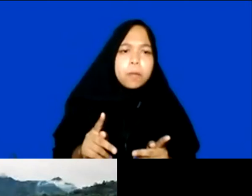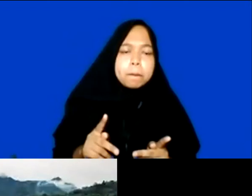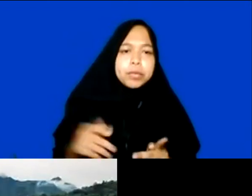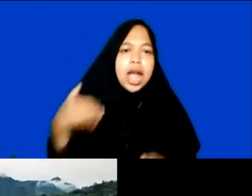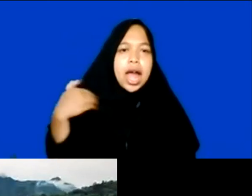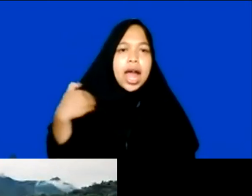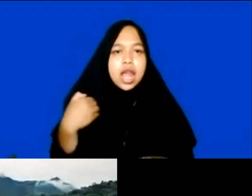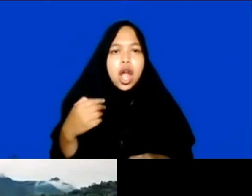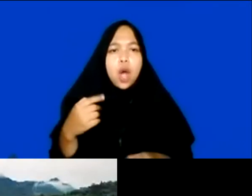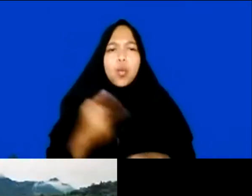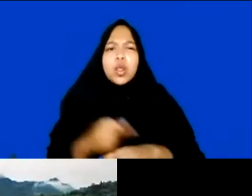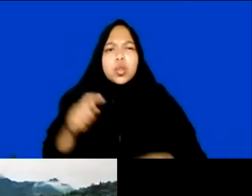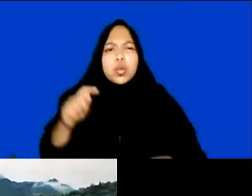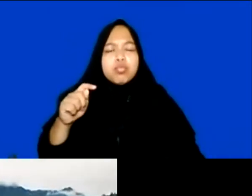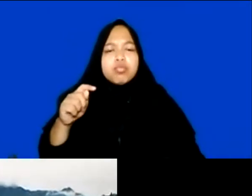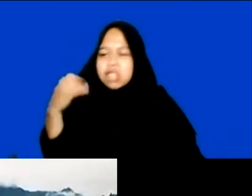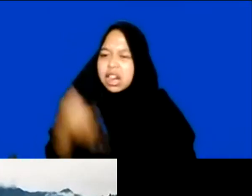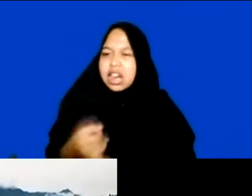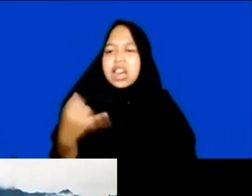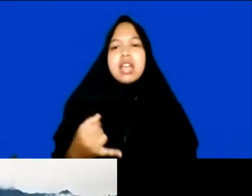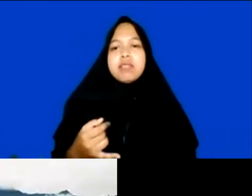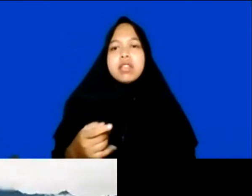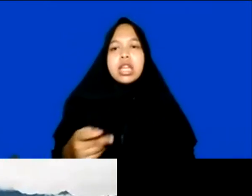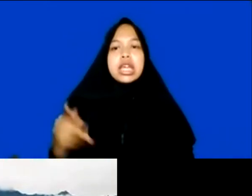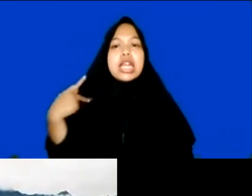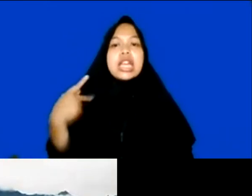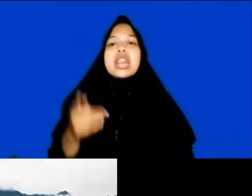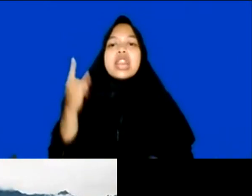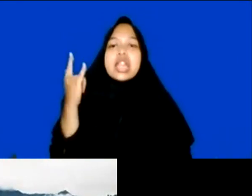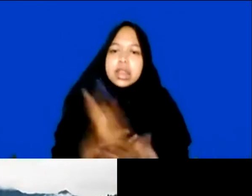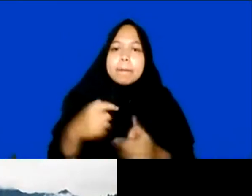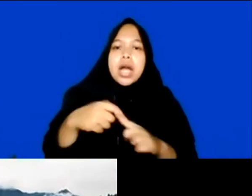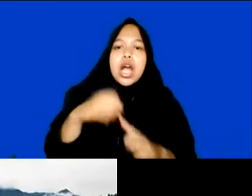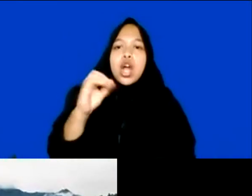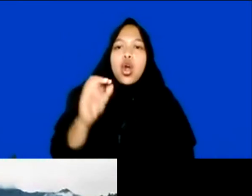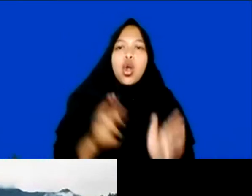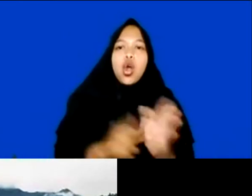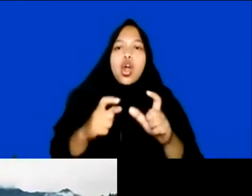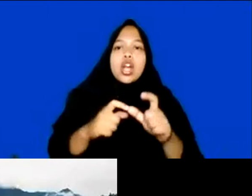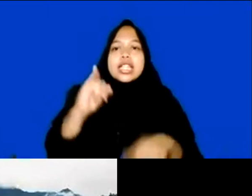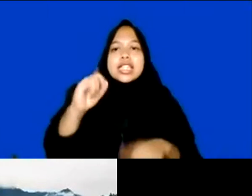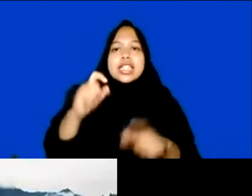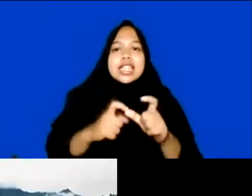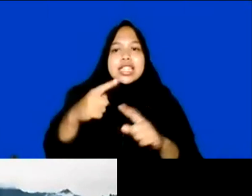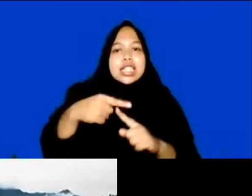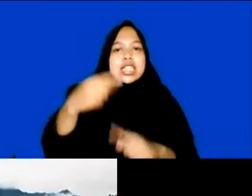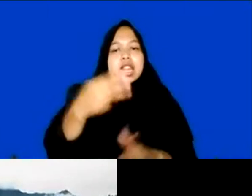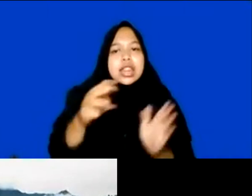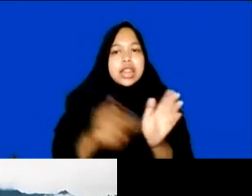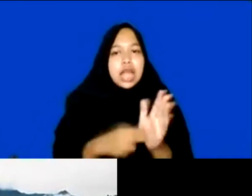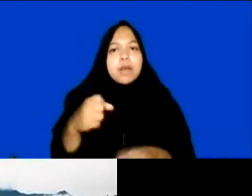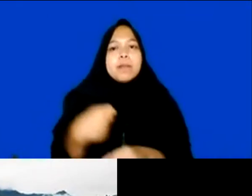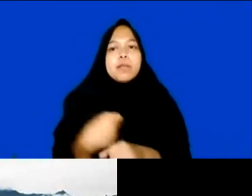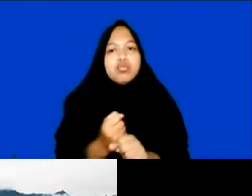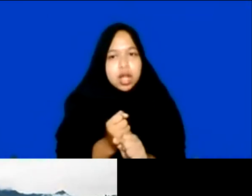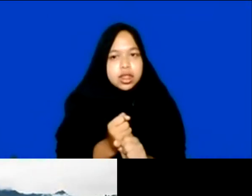kalau karena tadi cuma melihat peluang bisnisnya, makanya akhirnya ya udah kita nggak bisa apa-apa, udah nyerah aja, mati aja. Misalnya bisnisnya udah lah, tutup aja gitu. Tapi